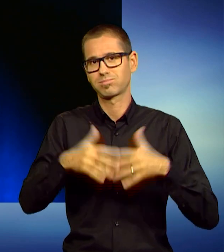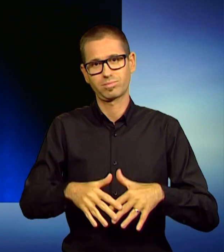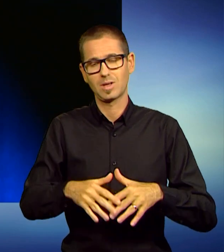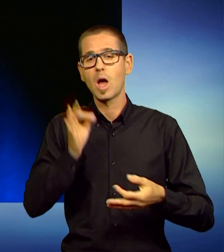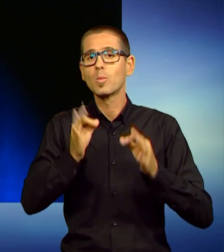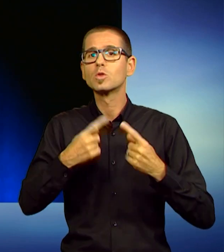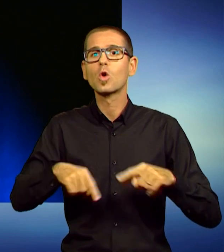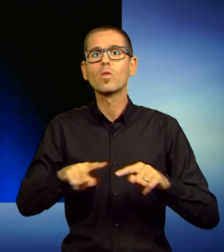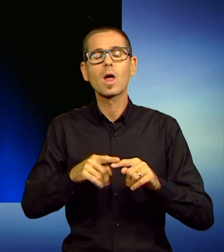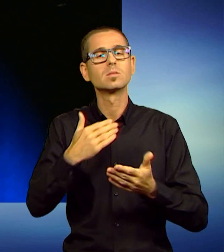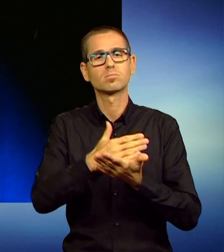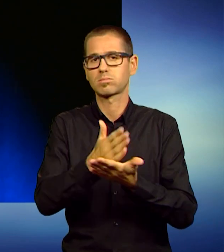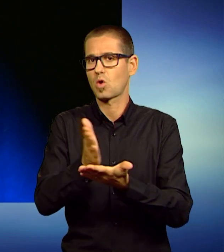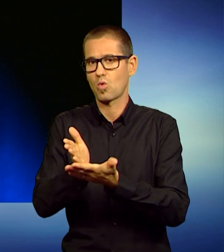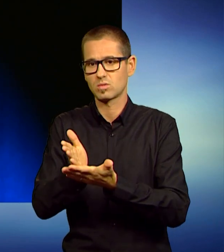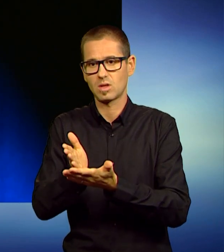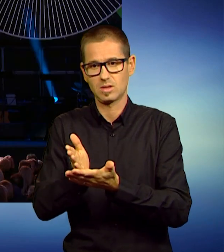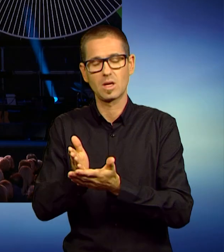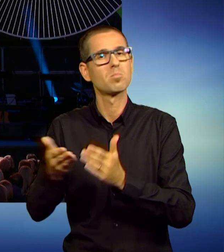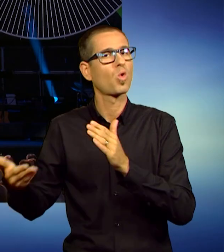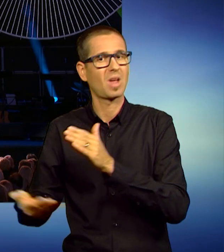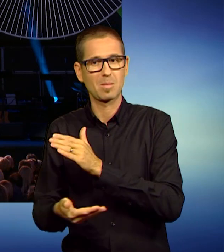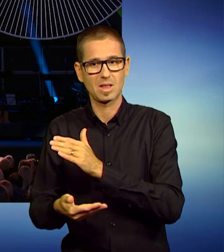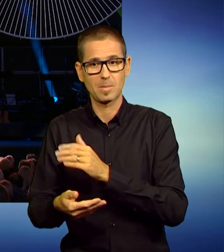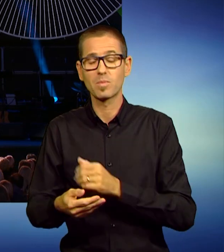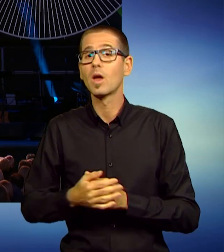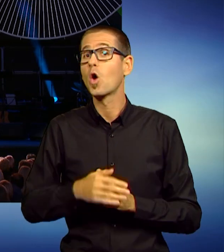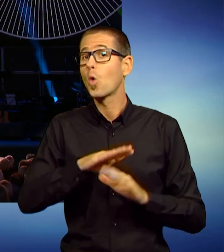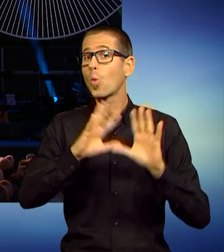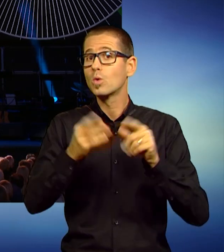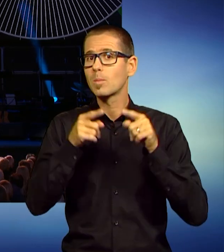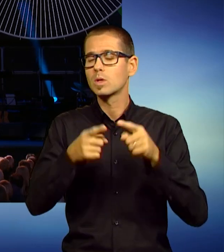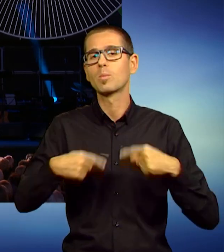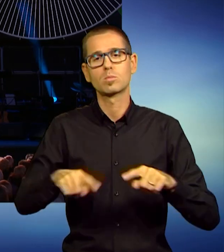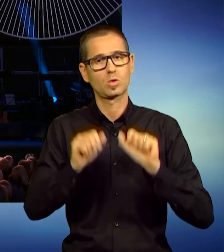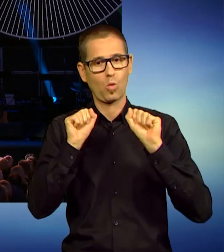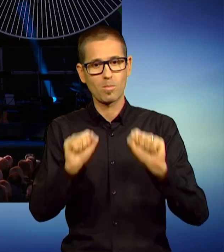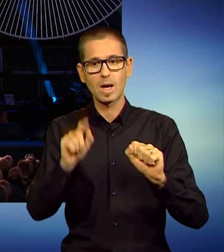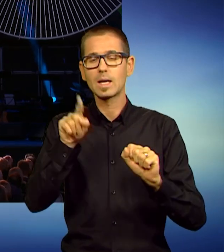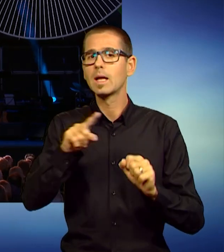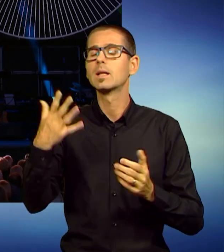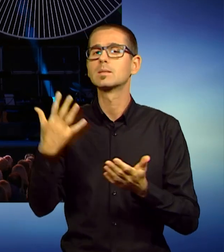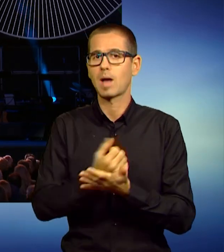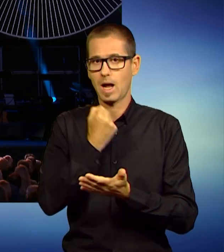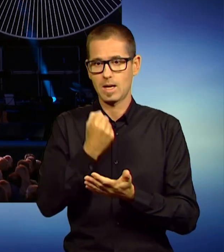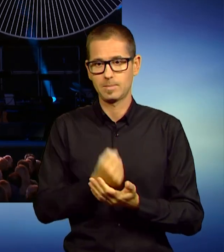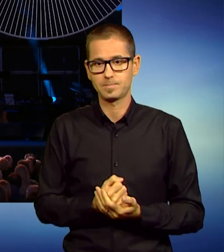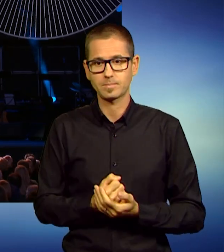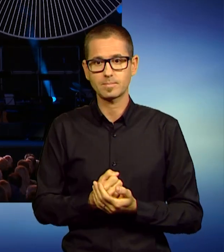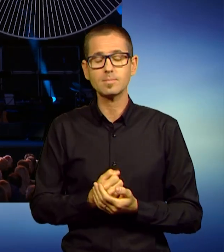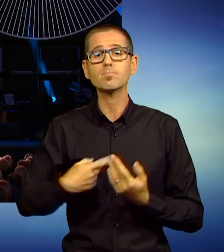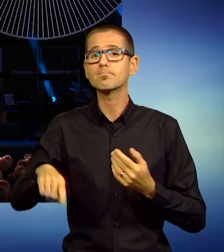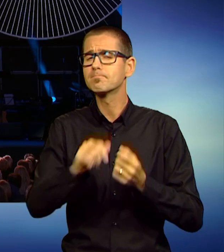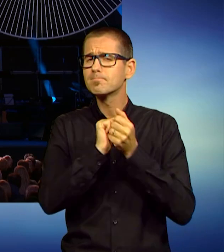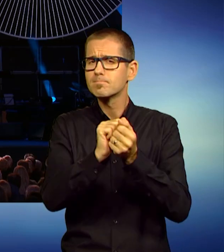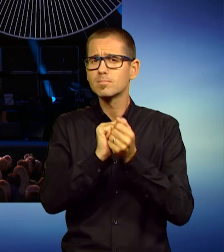nas razkosati, podjarmiti. Vsemu temu smo se uprli in zmagali. Izborili smo